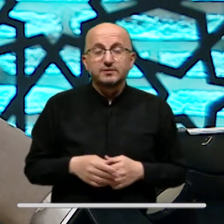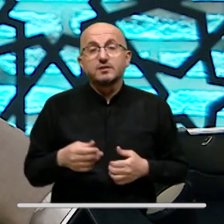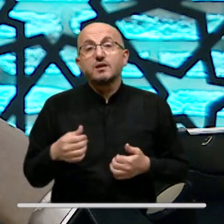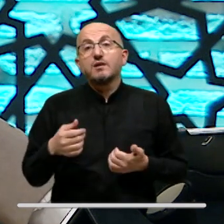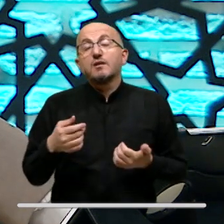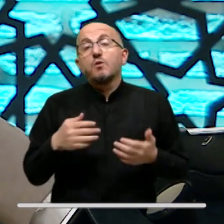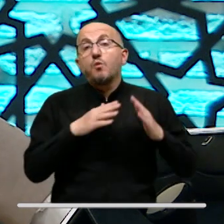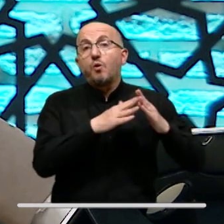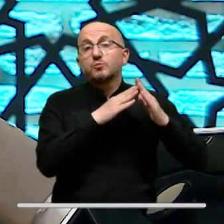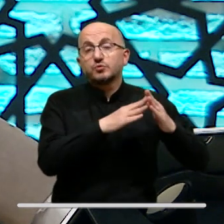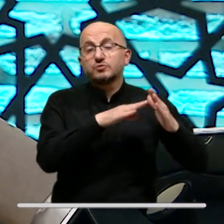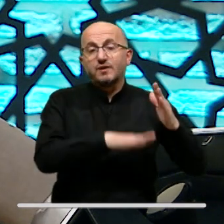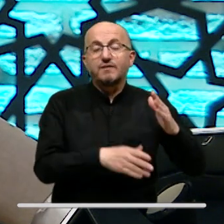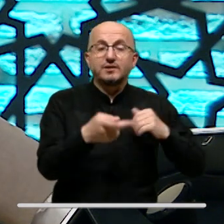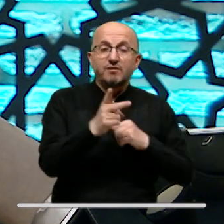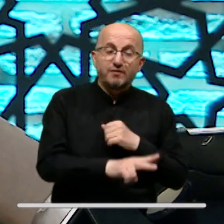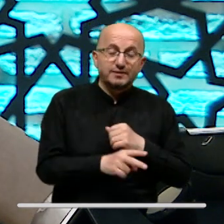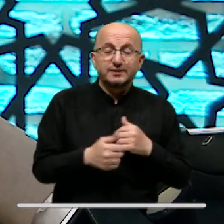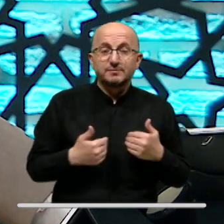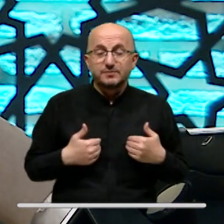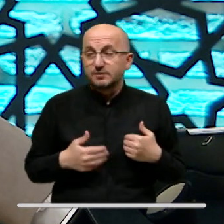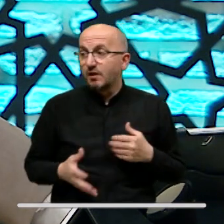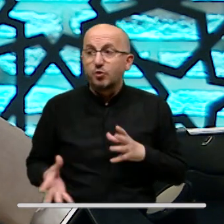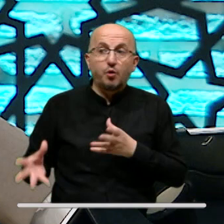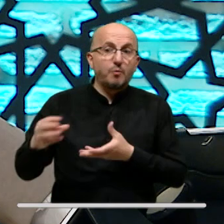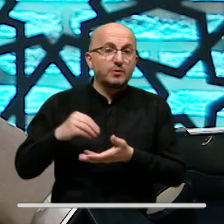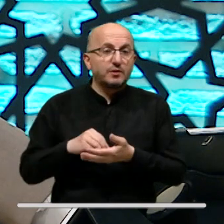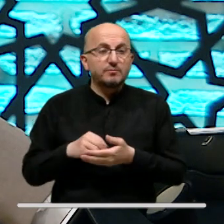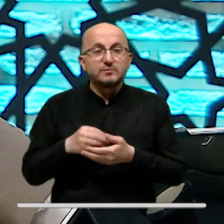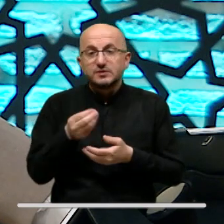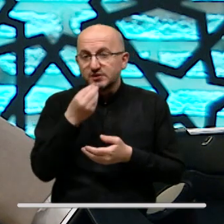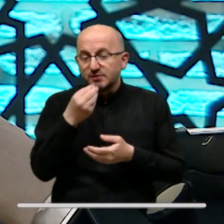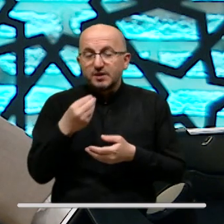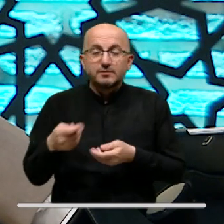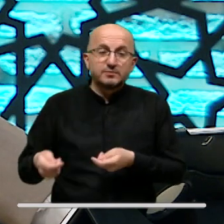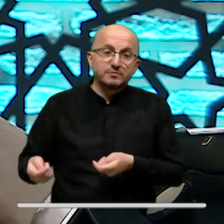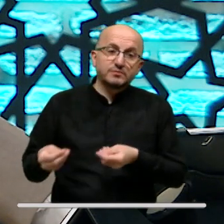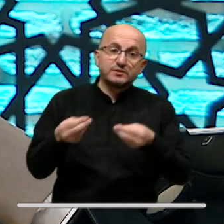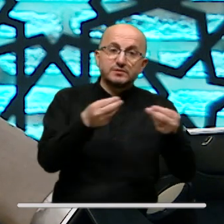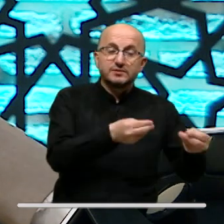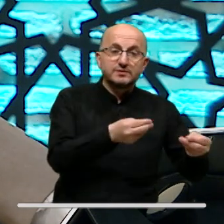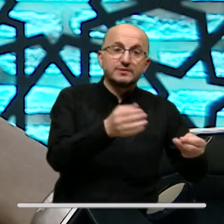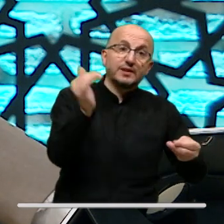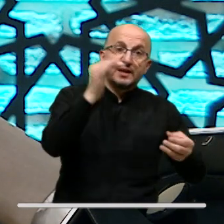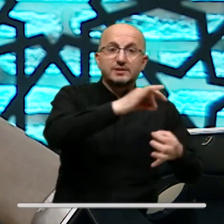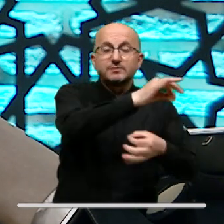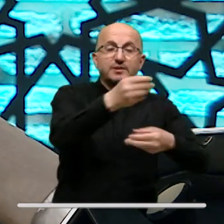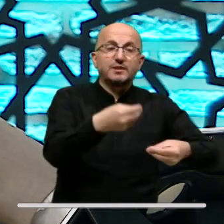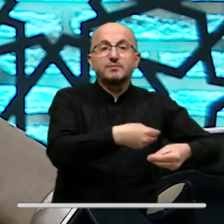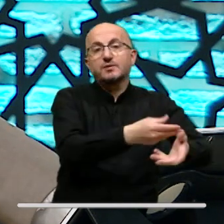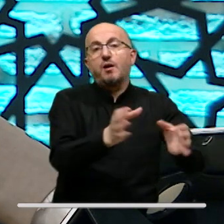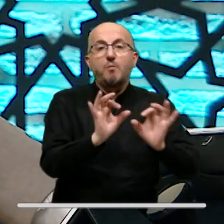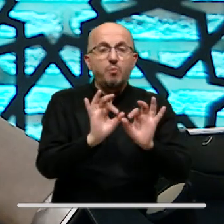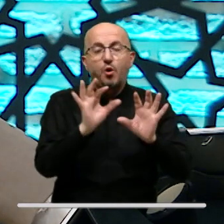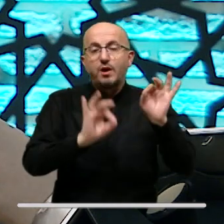vefat etti komşunun evladı vefat etti biz Hadi toplanalım Konu komşu götürelim bir şeyler orada gelenlere bir şeyler ikram edelim Bu